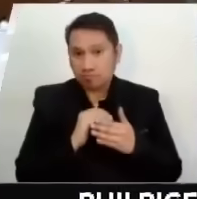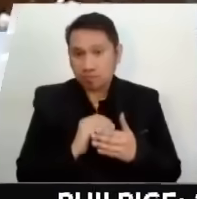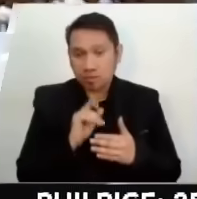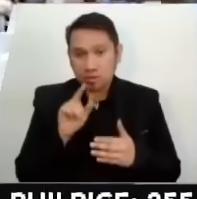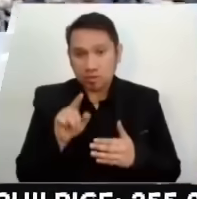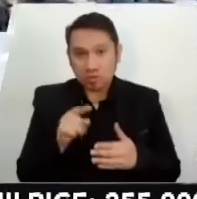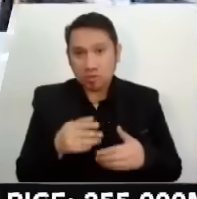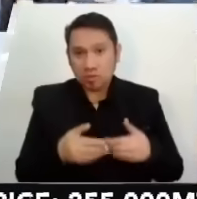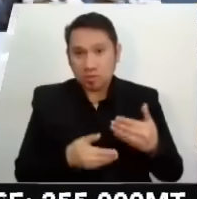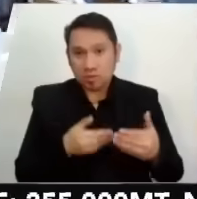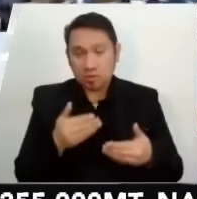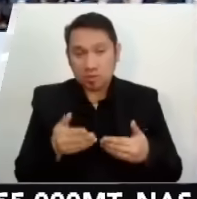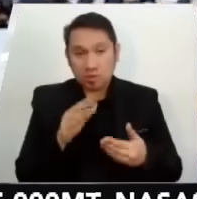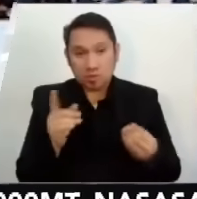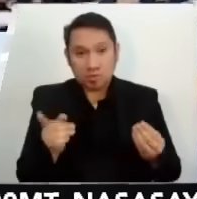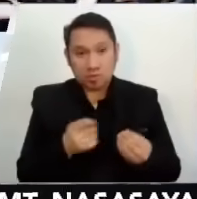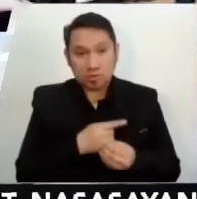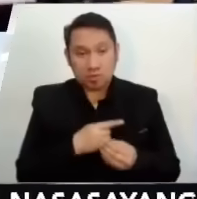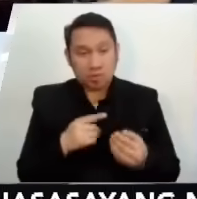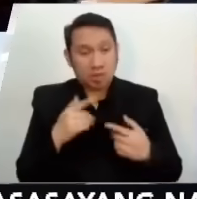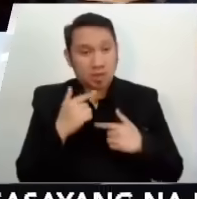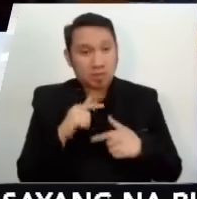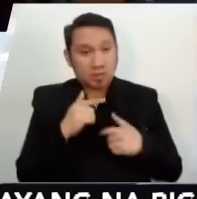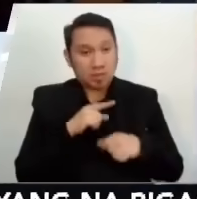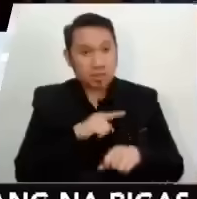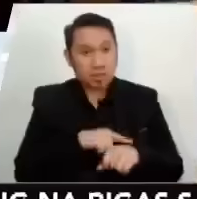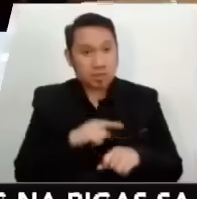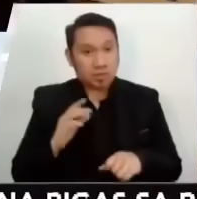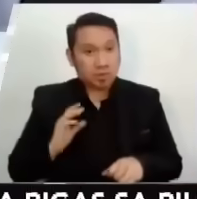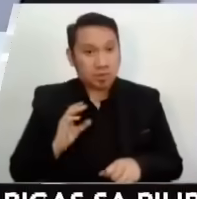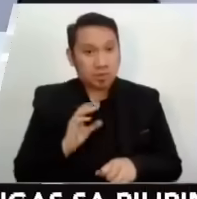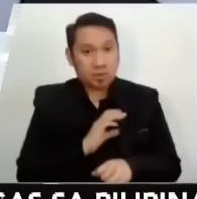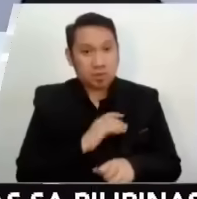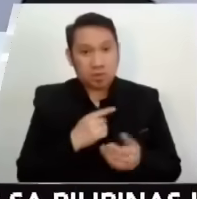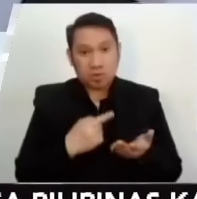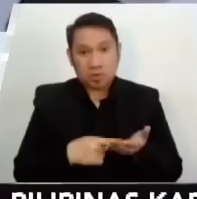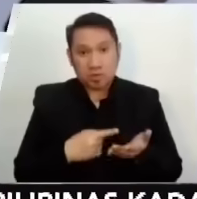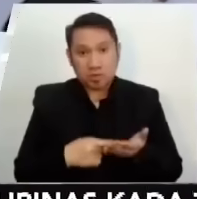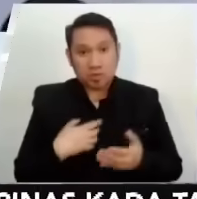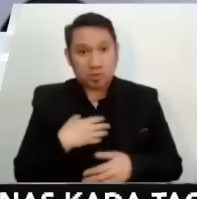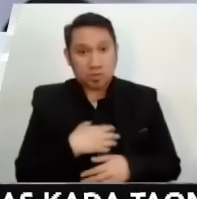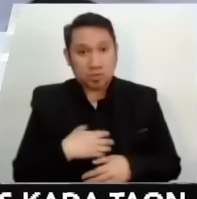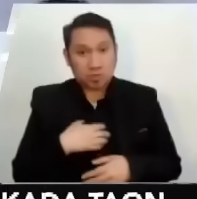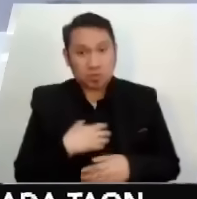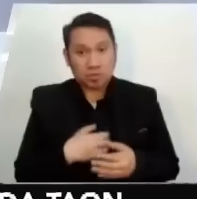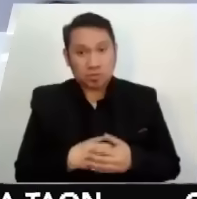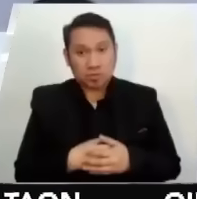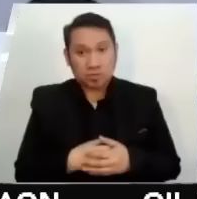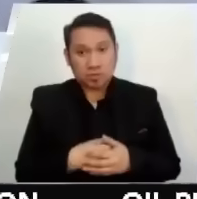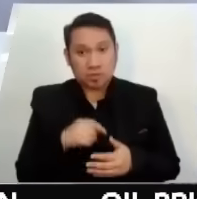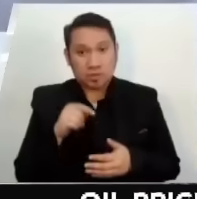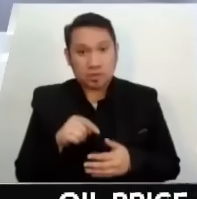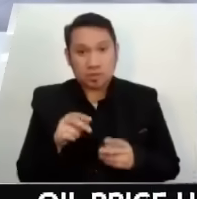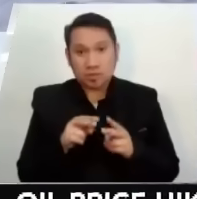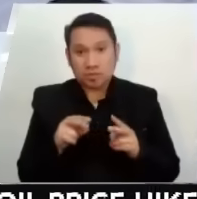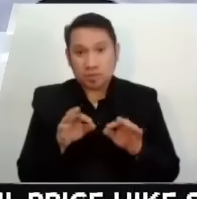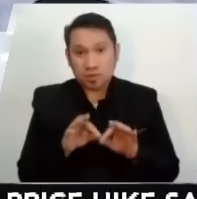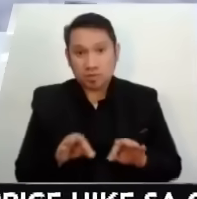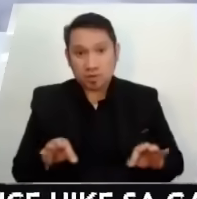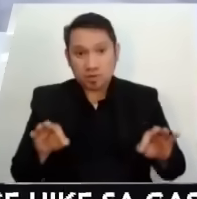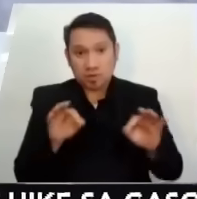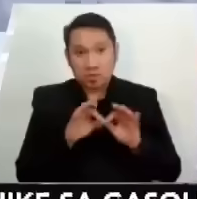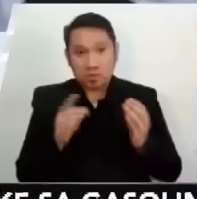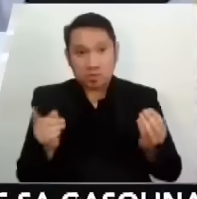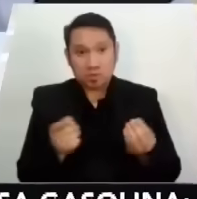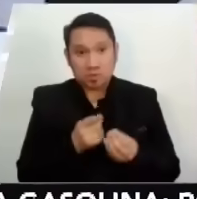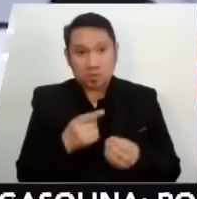ang limitadong panahon ng Kamara para talakayin ang impeachment complaint. Mahalaga po itong impeachment complaint na ito para